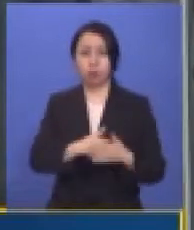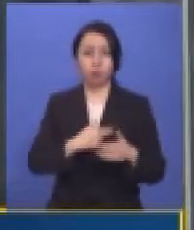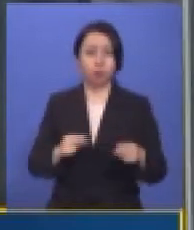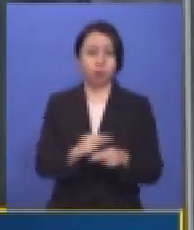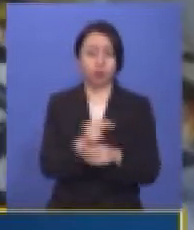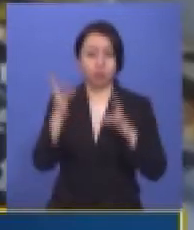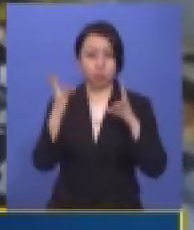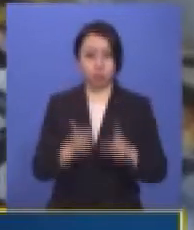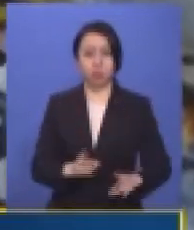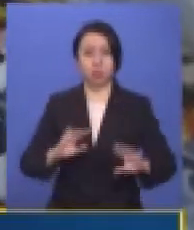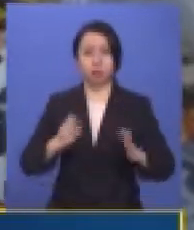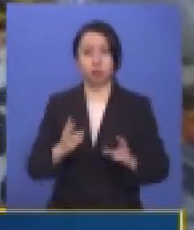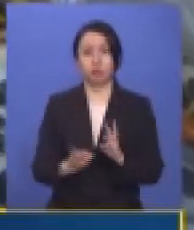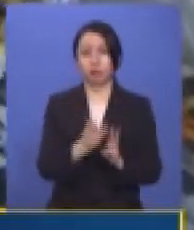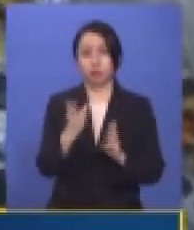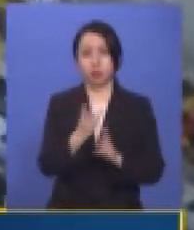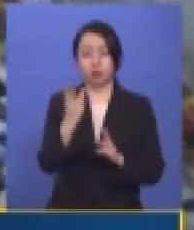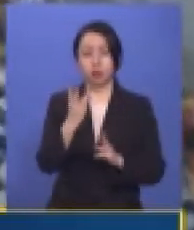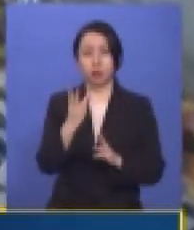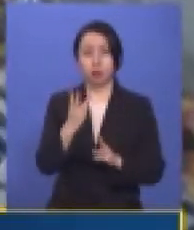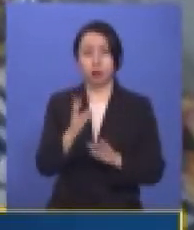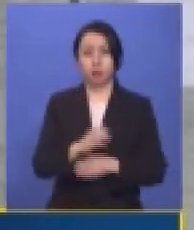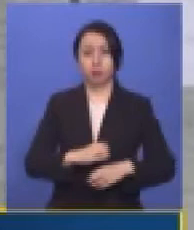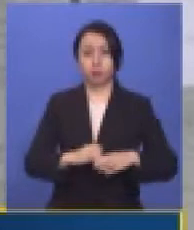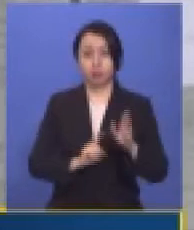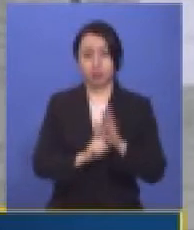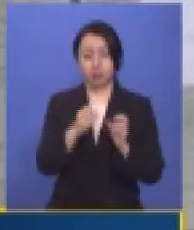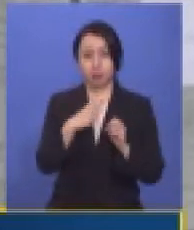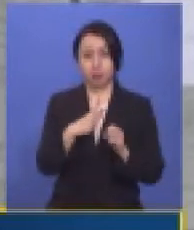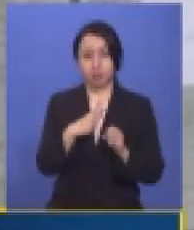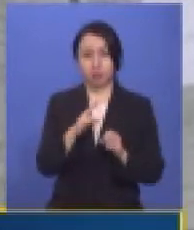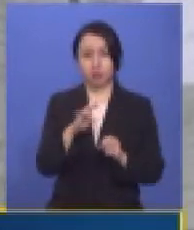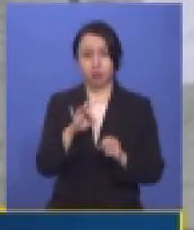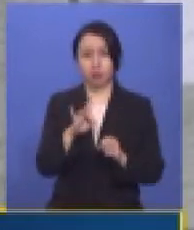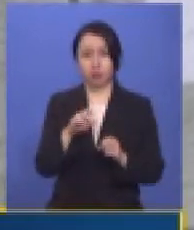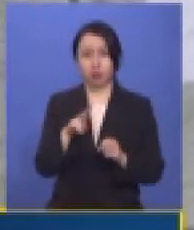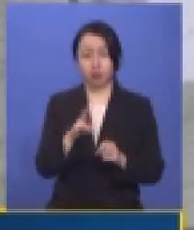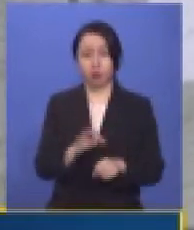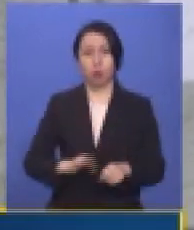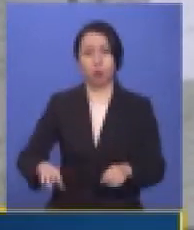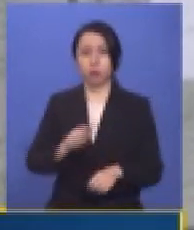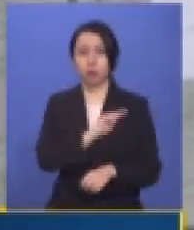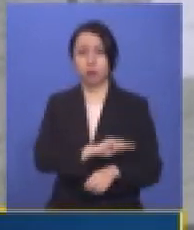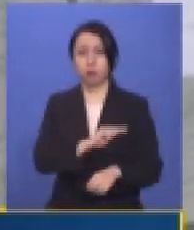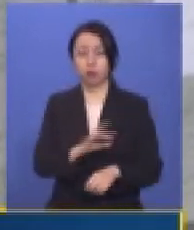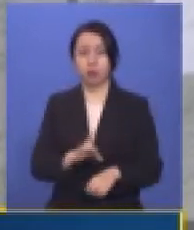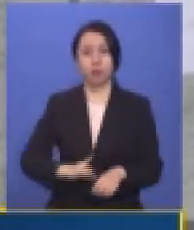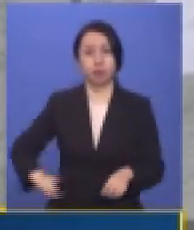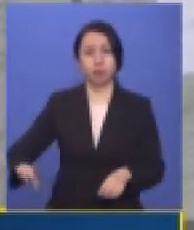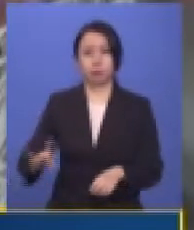предупреждению несчастных случаев и возгорания от пожароопасных предметов. С 15 декабря стражи правопорядка области работают в рамках